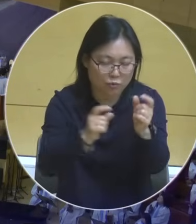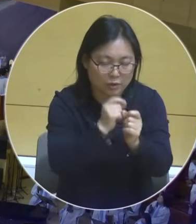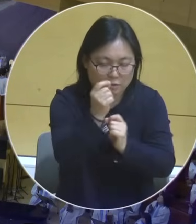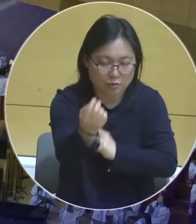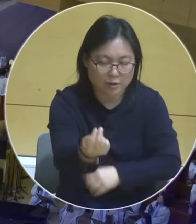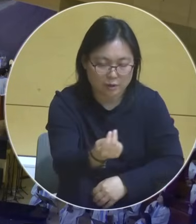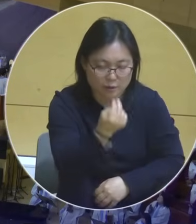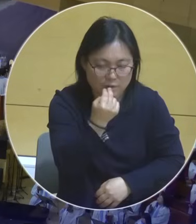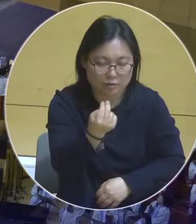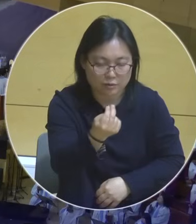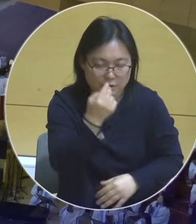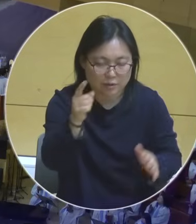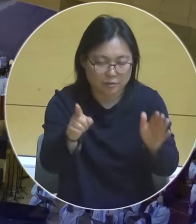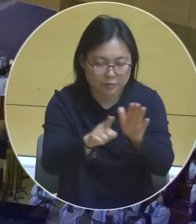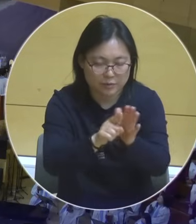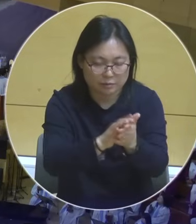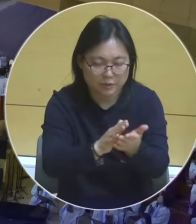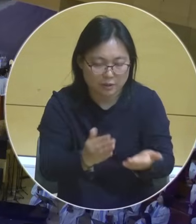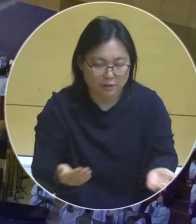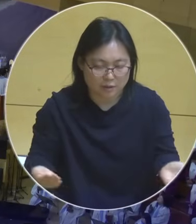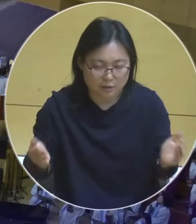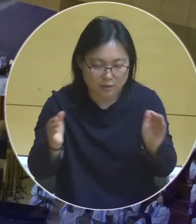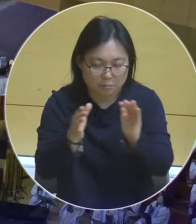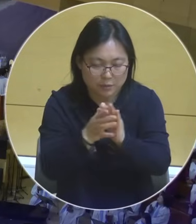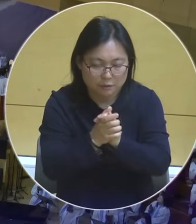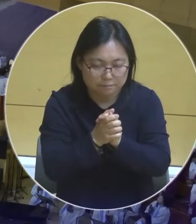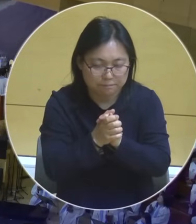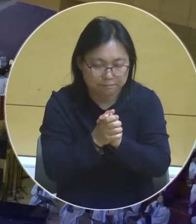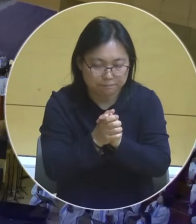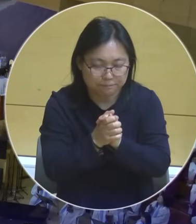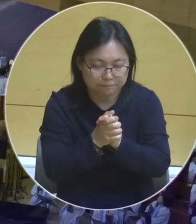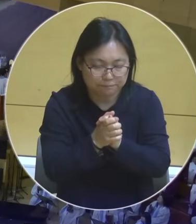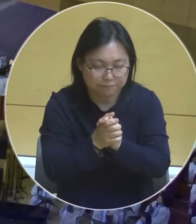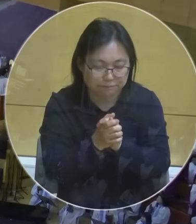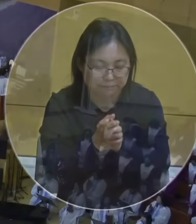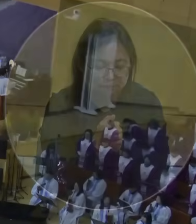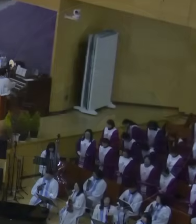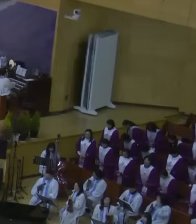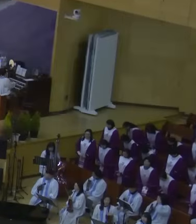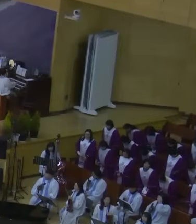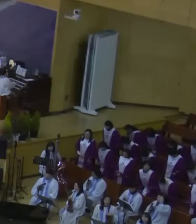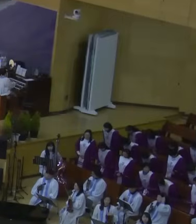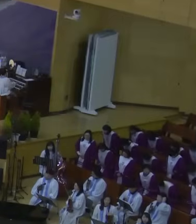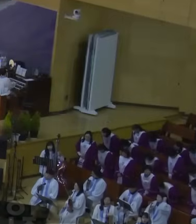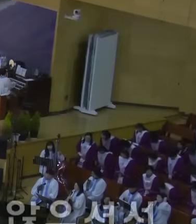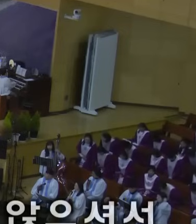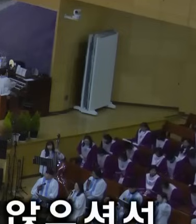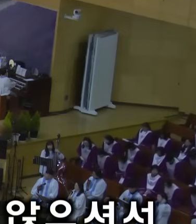몸의 부활과 영생을 믿습니다. 아멘.